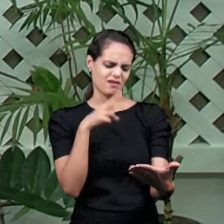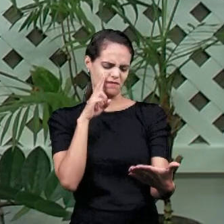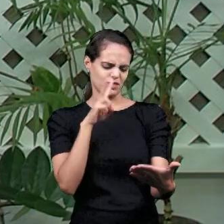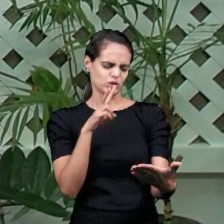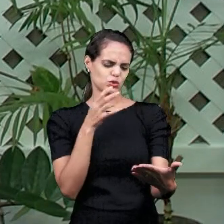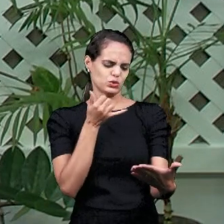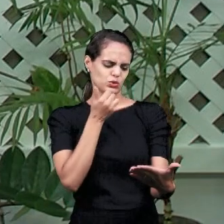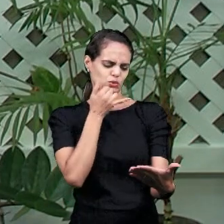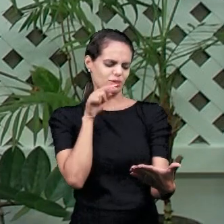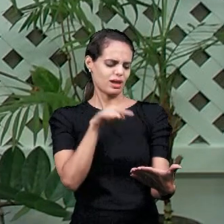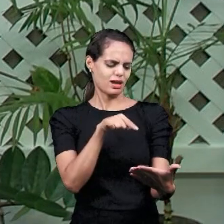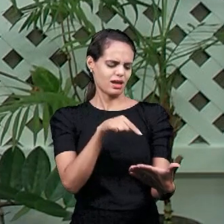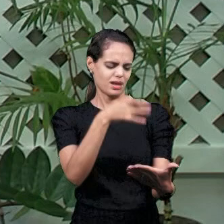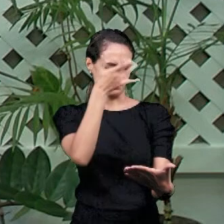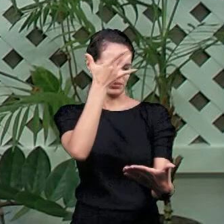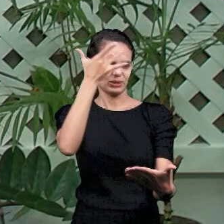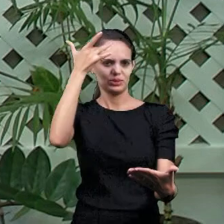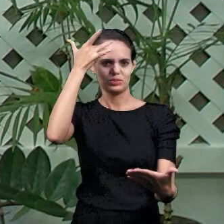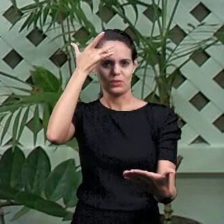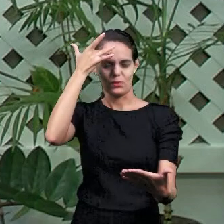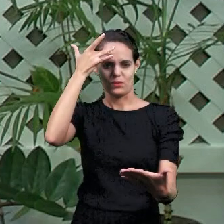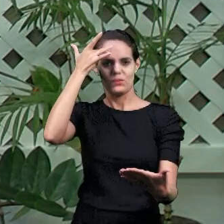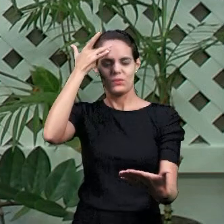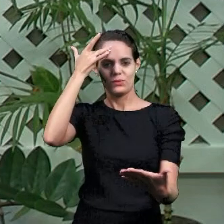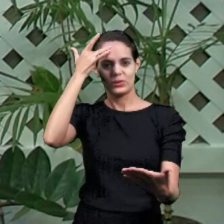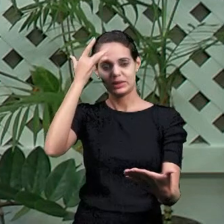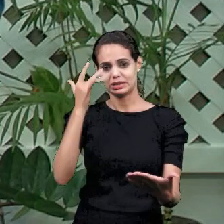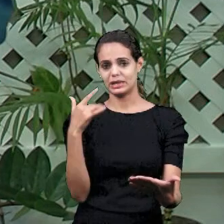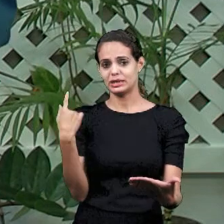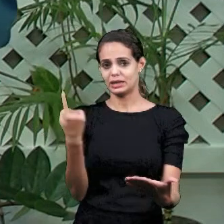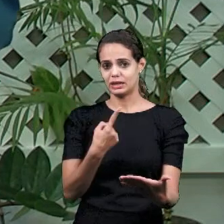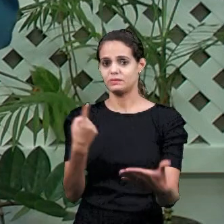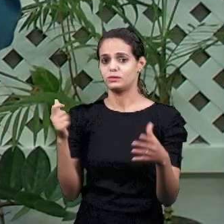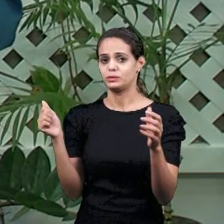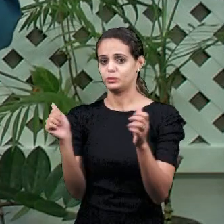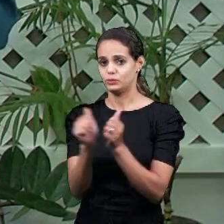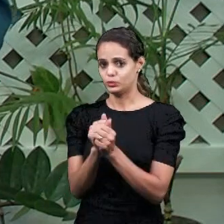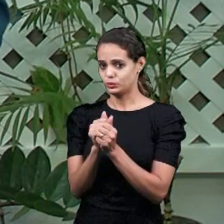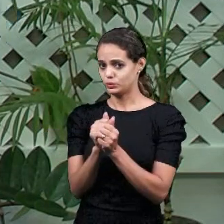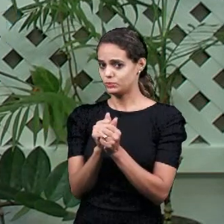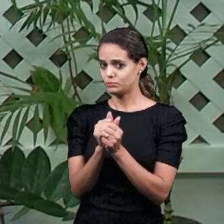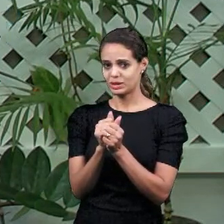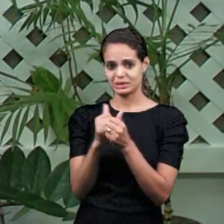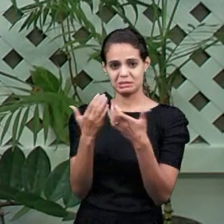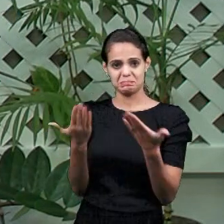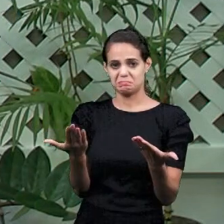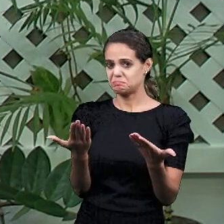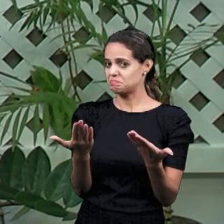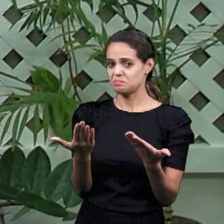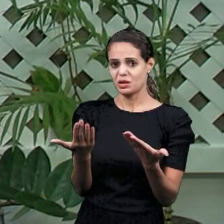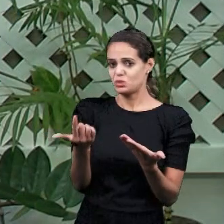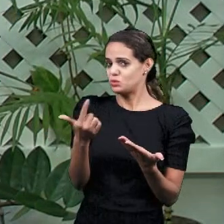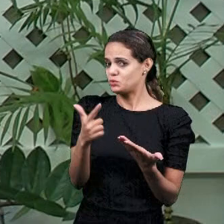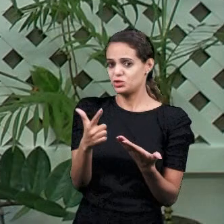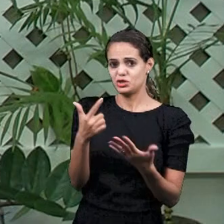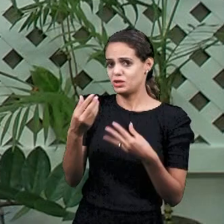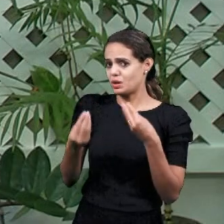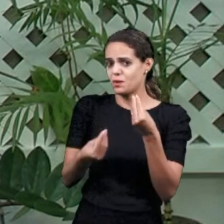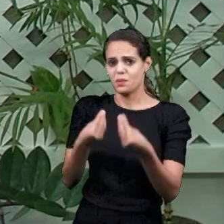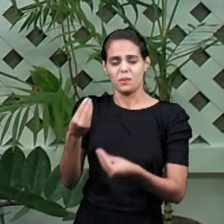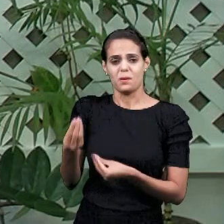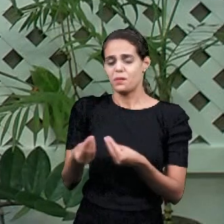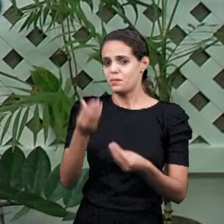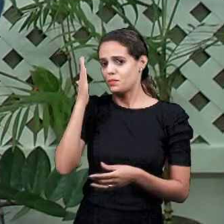étaient parmi nous, sans condition de rester parmi nous, sans aucune condition. Ils ne comprennent pas, ils n'ont pas compris l'appel, ils n'ont pas compris la